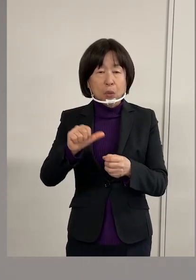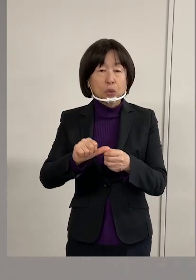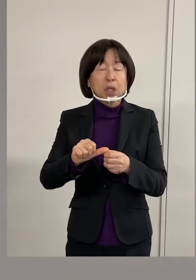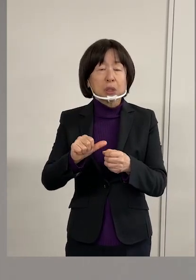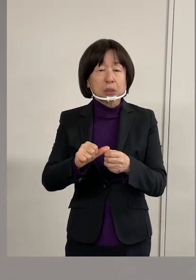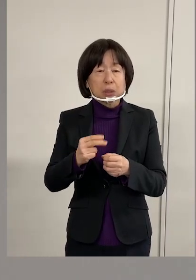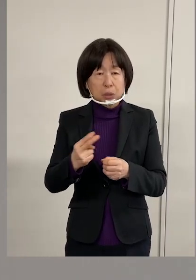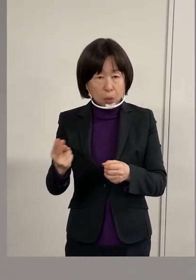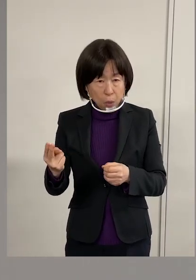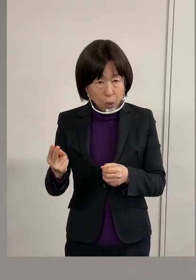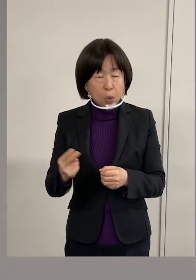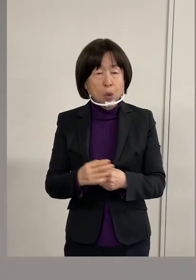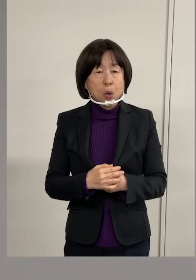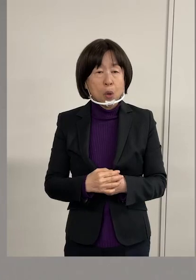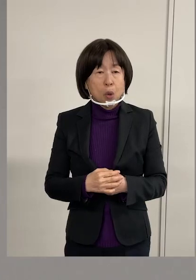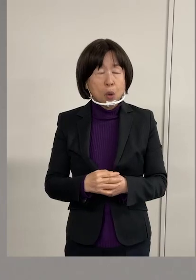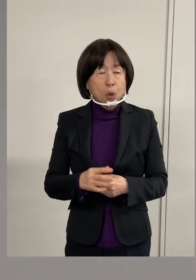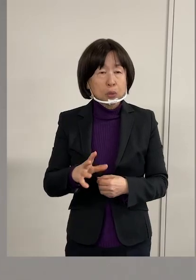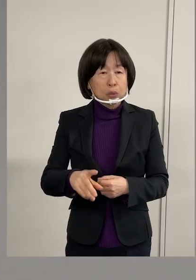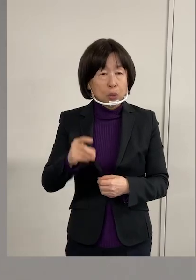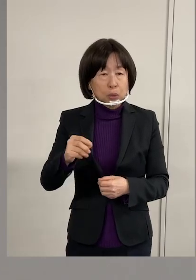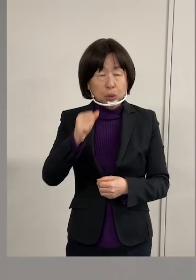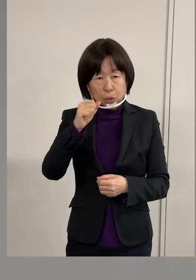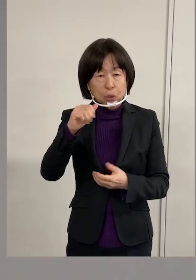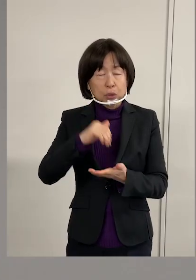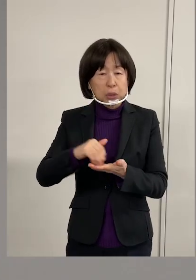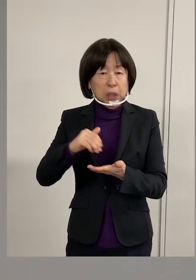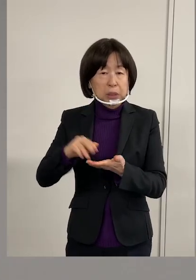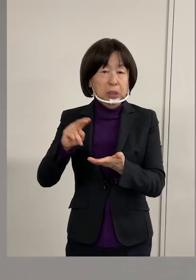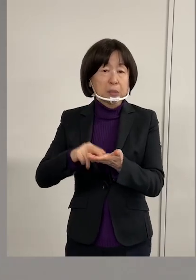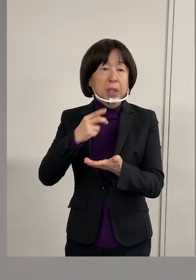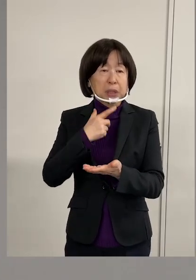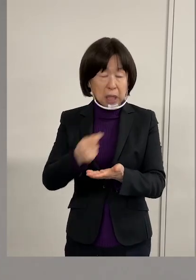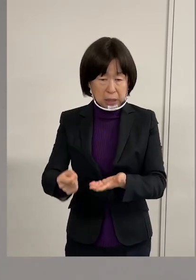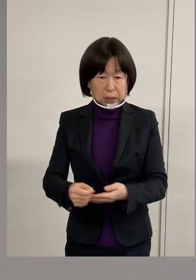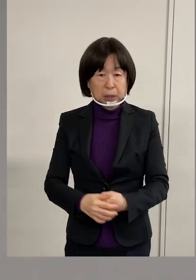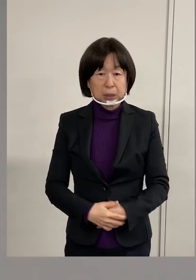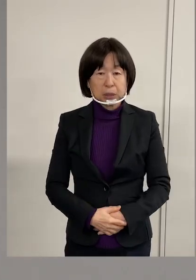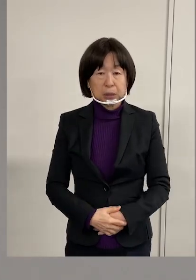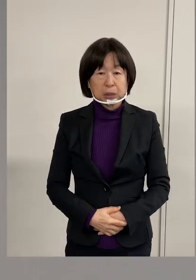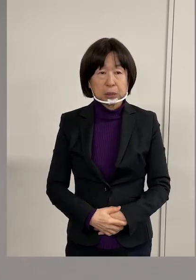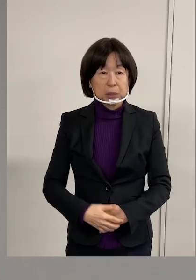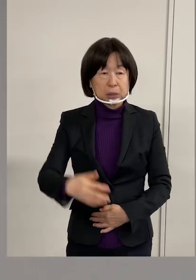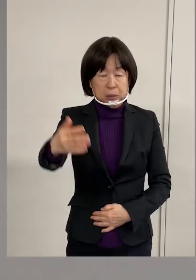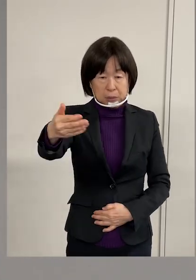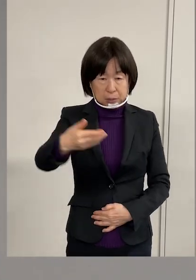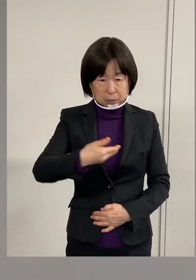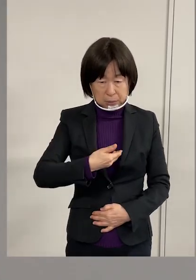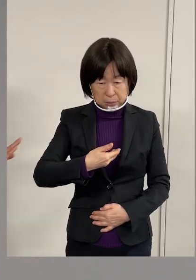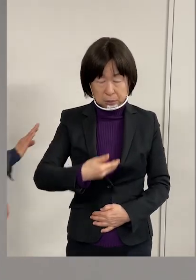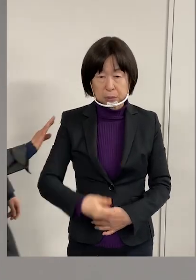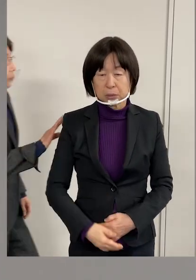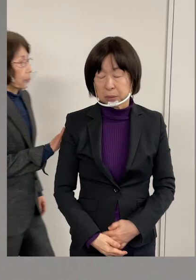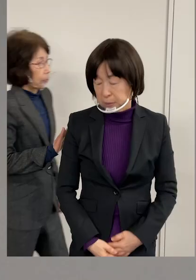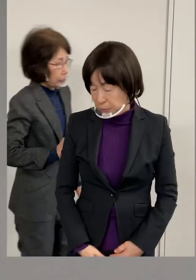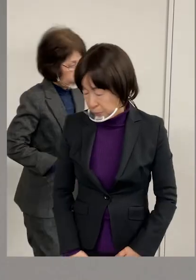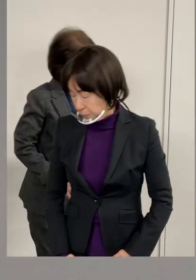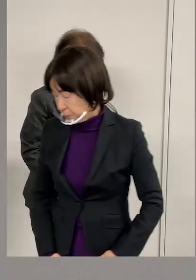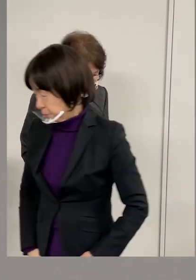査定の場で決めていきたいというふうに思います。 最後になります。ちょっと込みった話になりますけれ